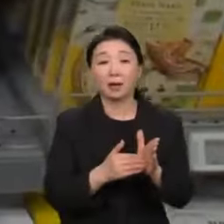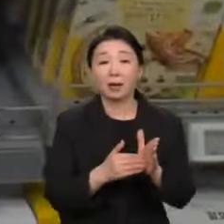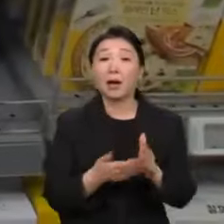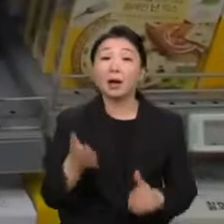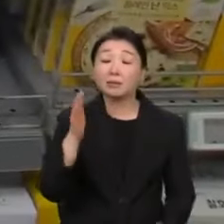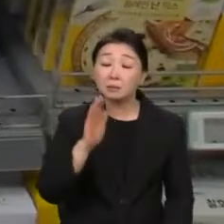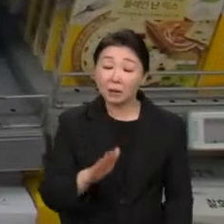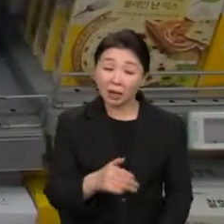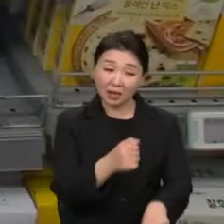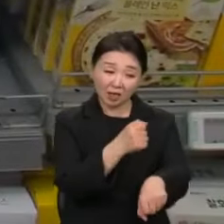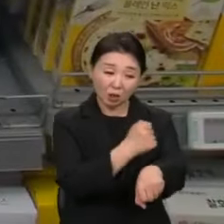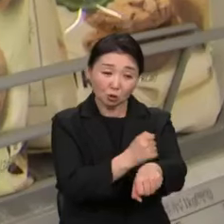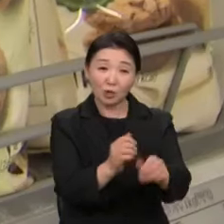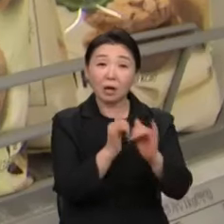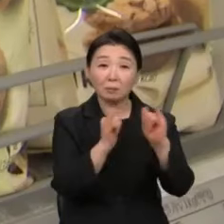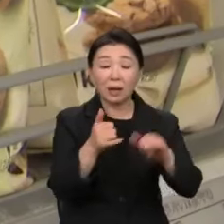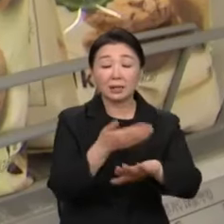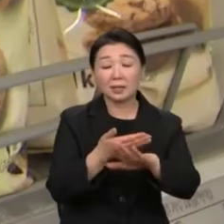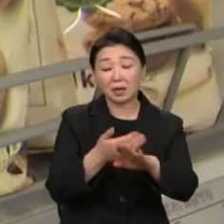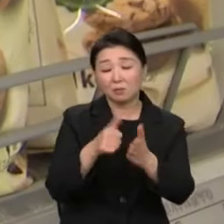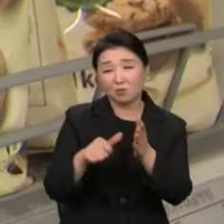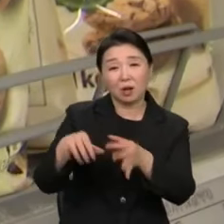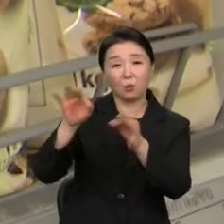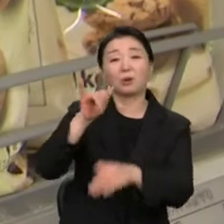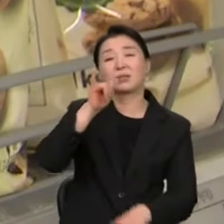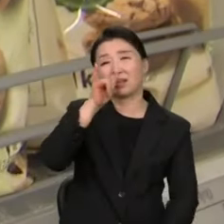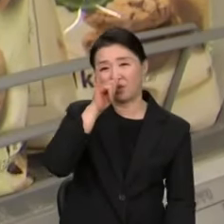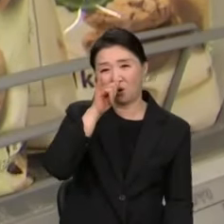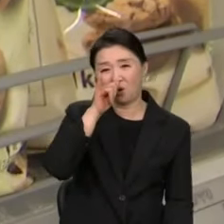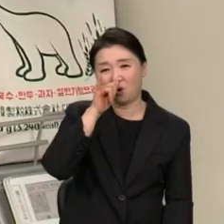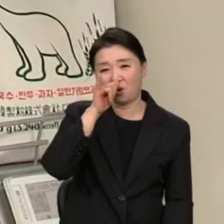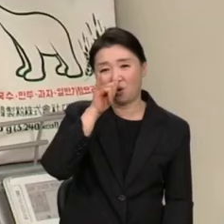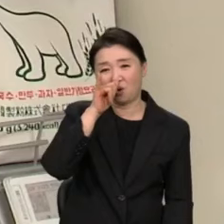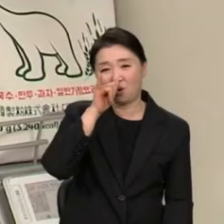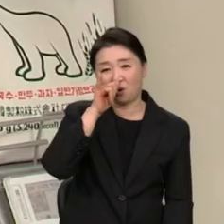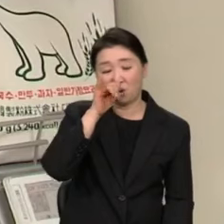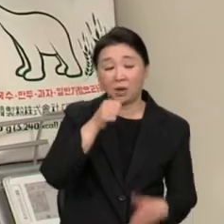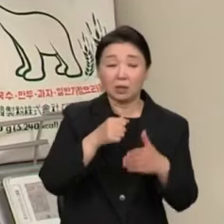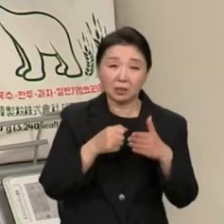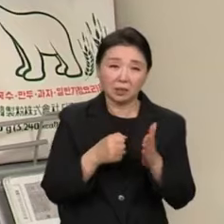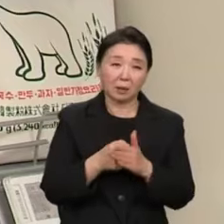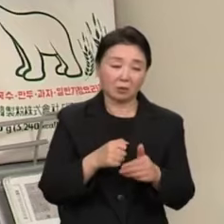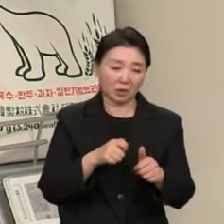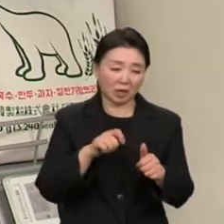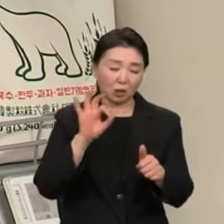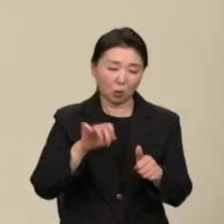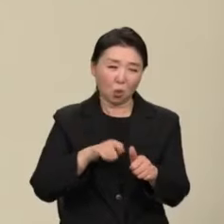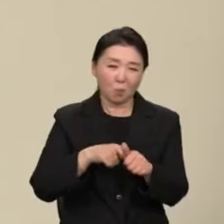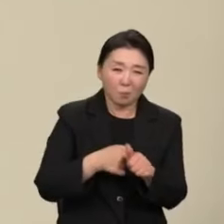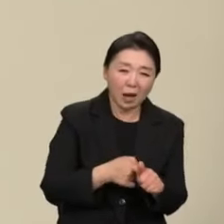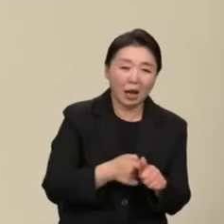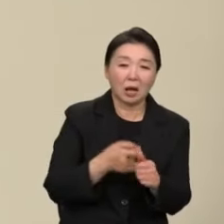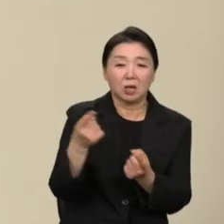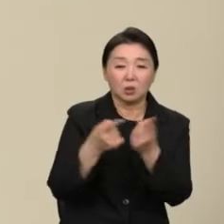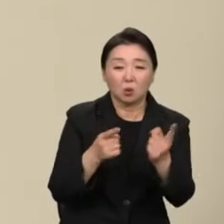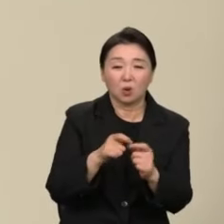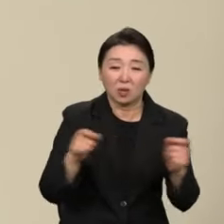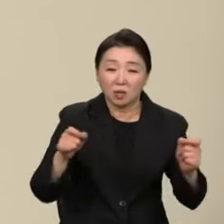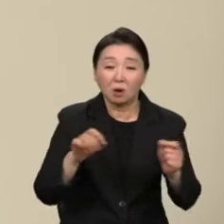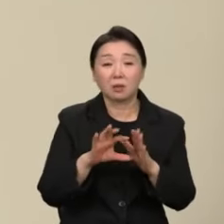다만 인건비 등 다른 원가 인상요인이 적지 않은 상황에서적인 가격통제가 길어